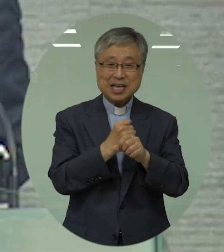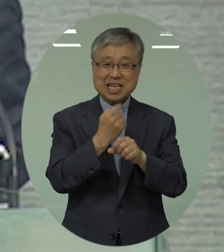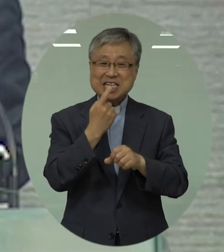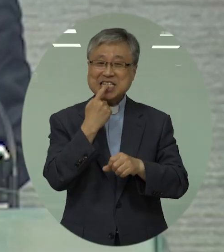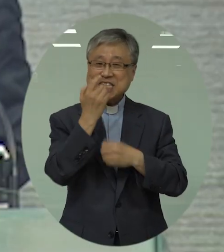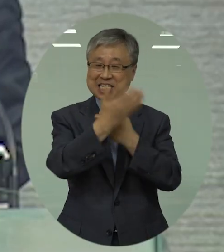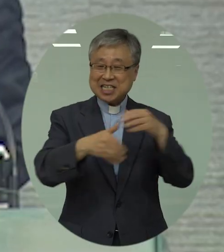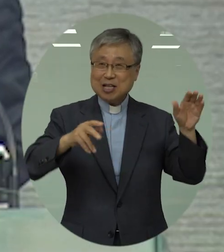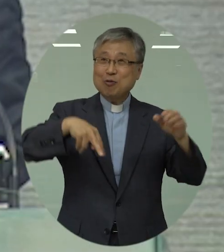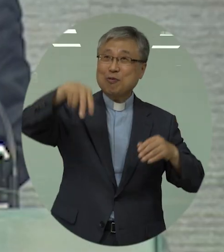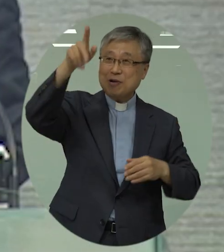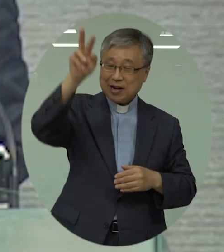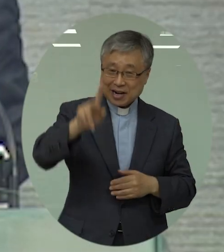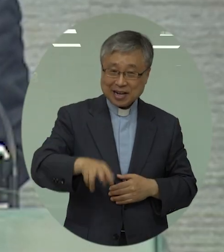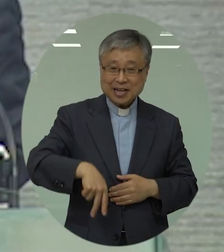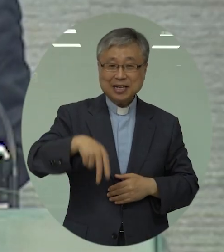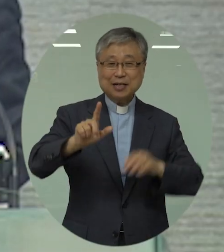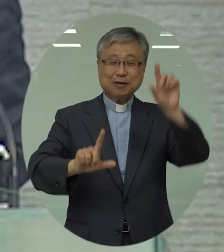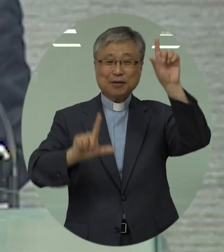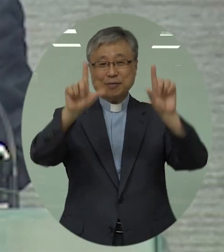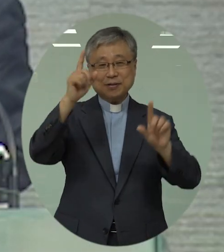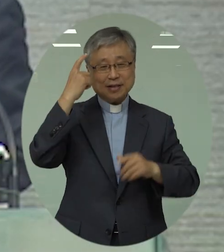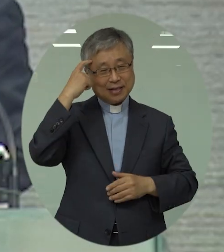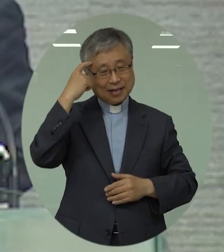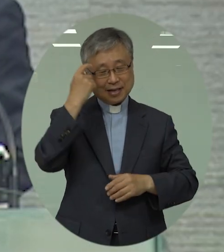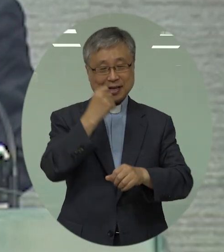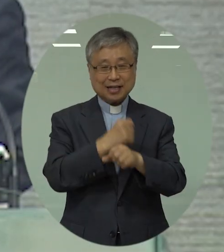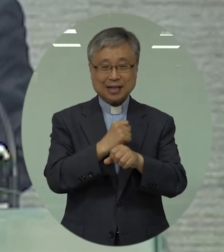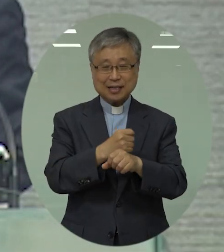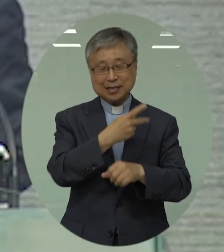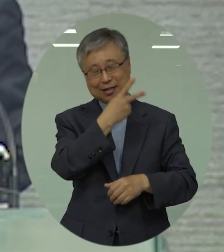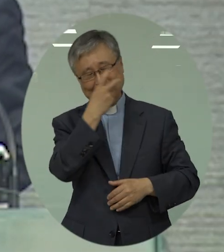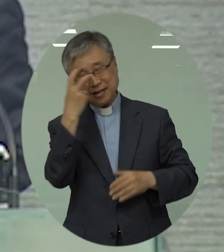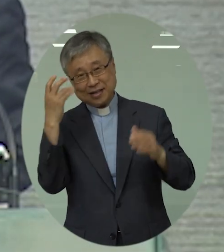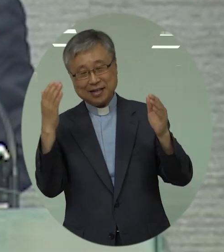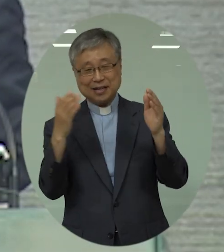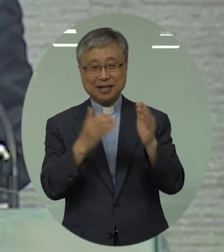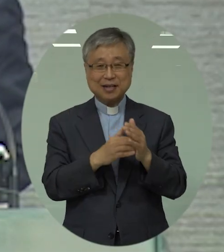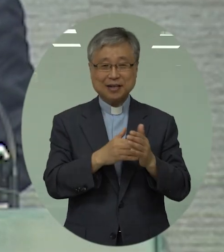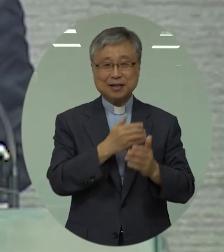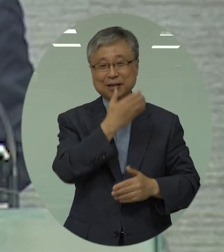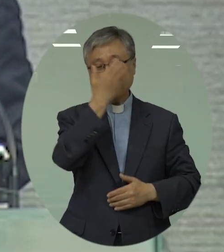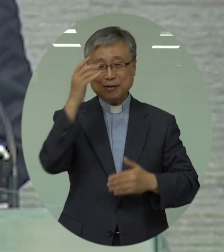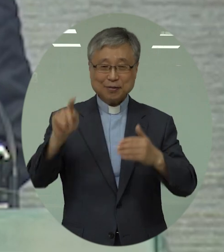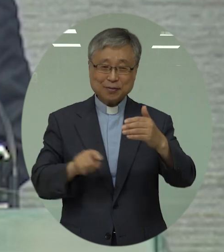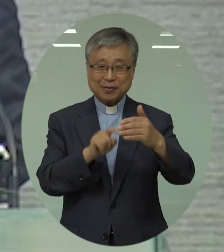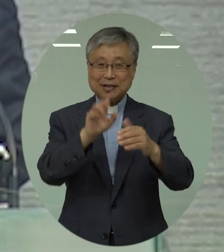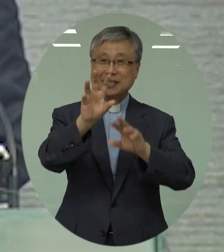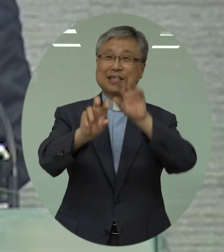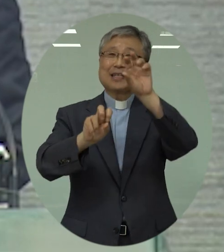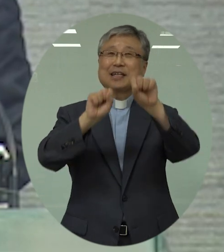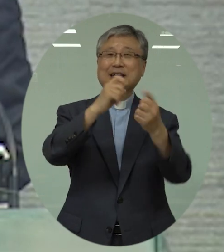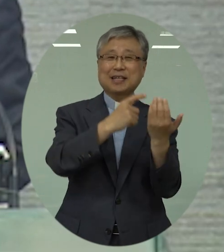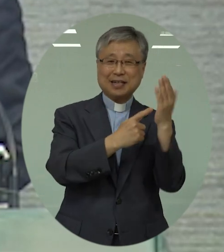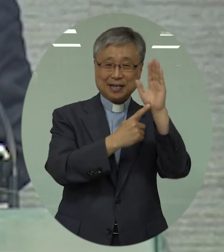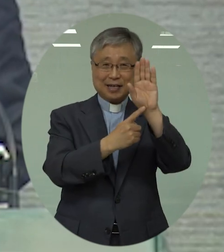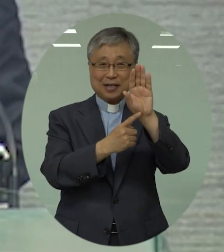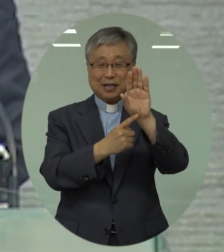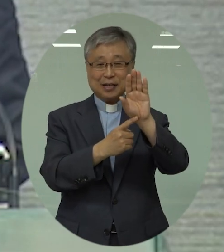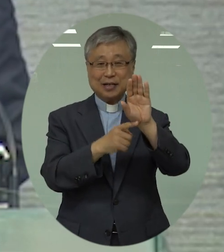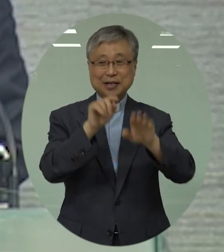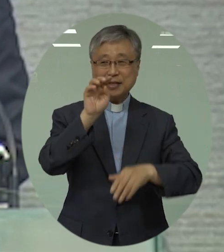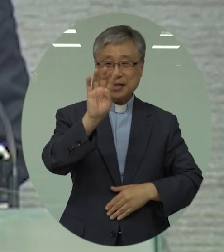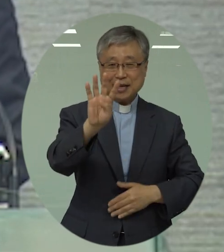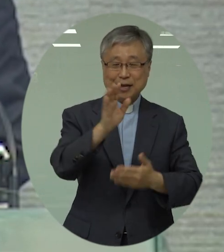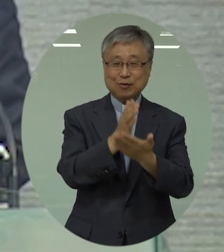오르락 내리락 하던 그 장면을 묵상하다가 잠에 들었거든요. 꿈속에 사다리가 펼쳐진 거예요. 근데 거기